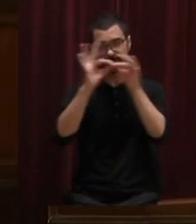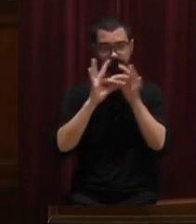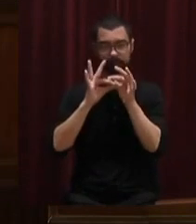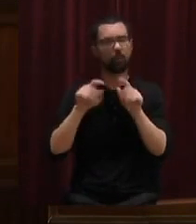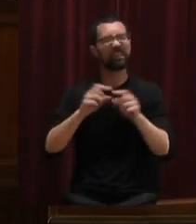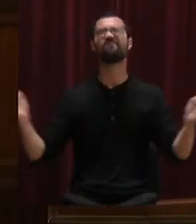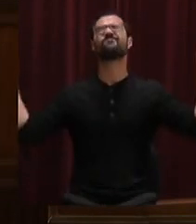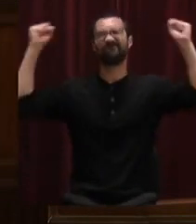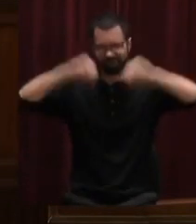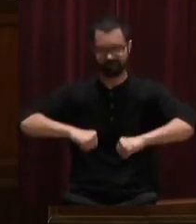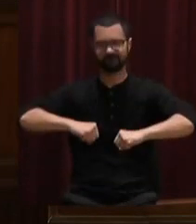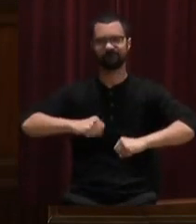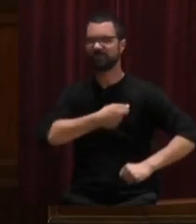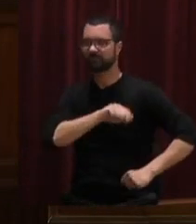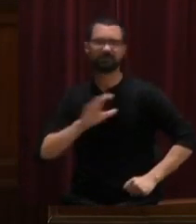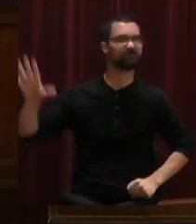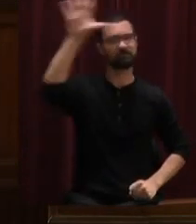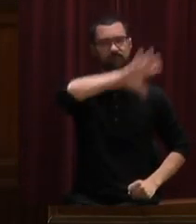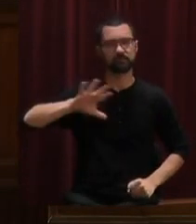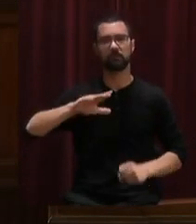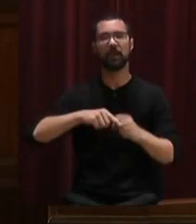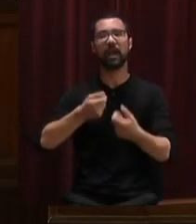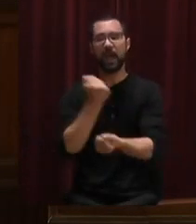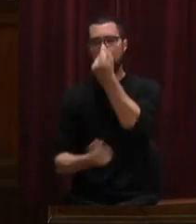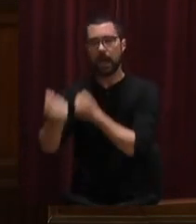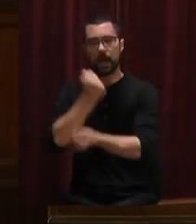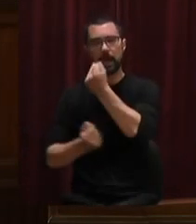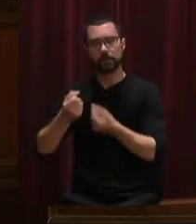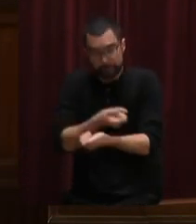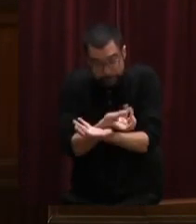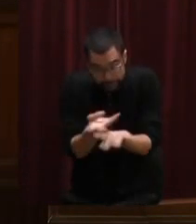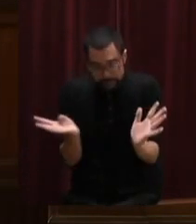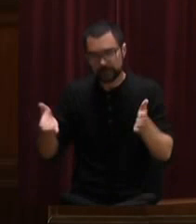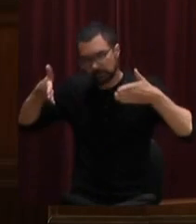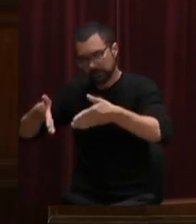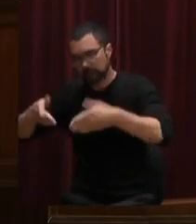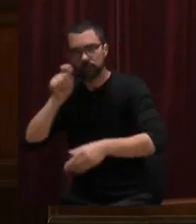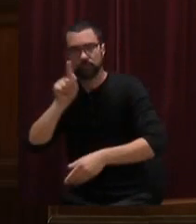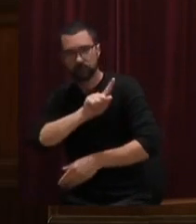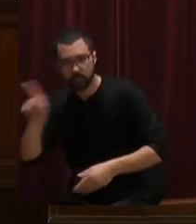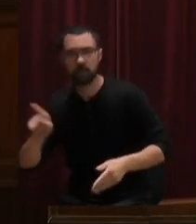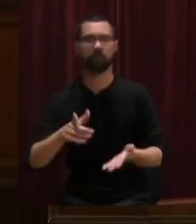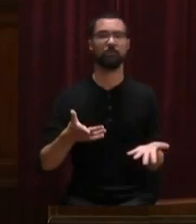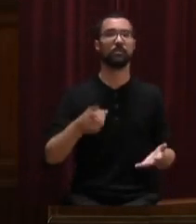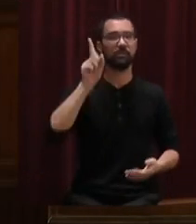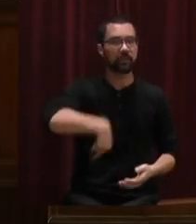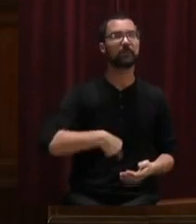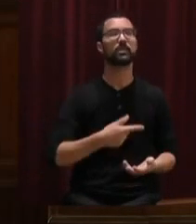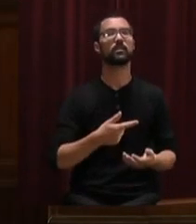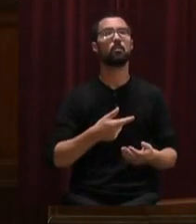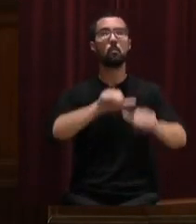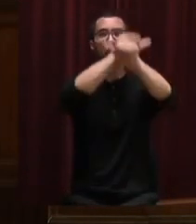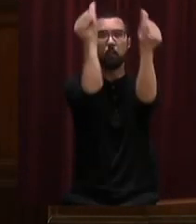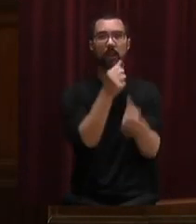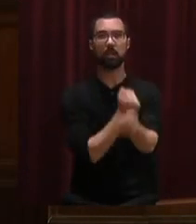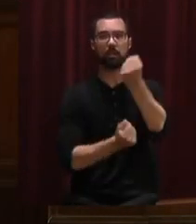primer de tot modernitzar i diversificar la nostra economia i assolir un nou model de finançament que faci justícia a la generositat i compromís de